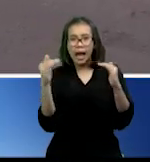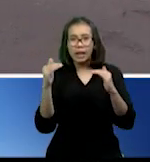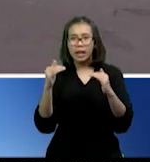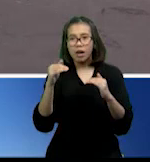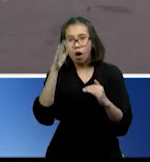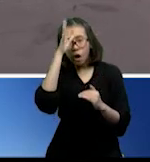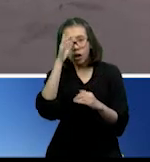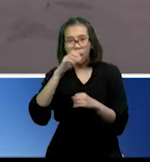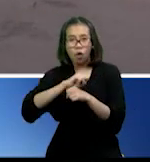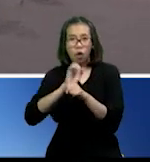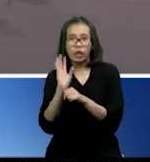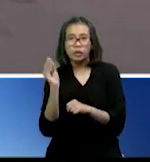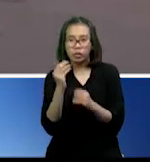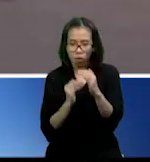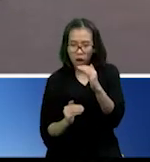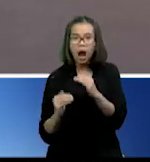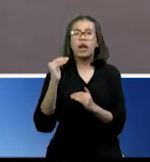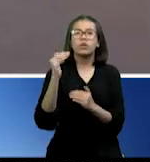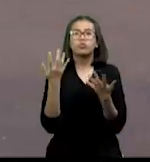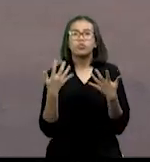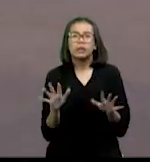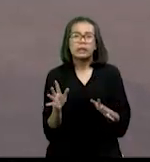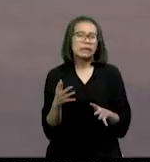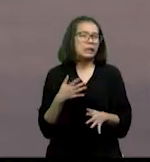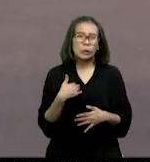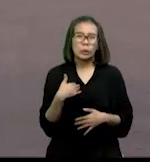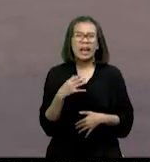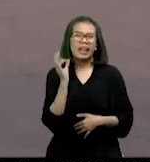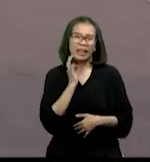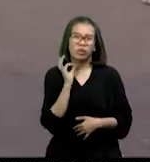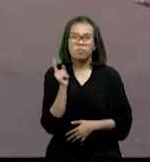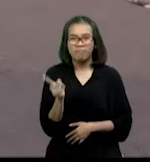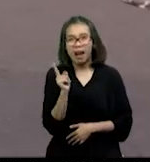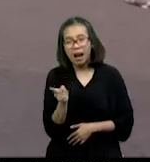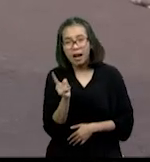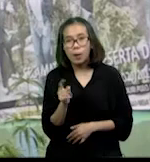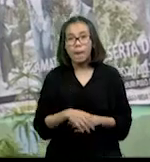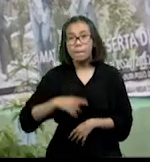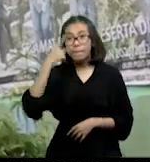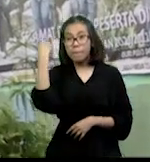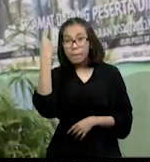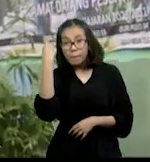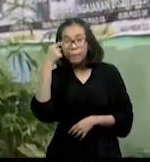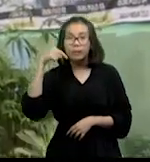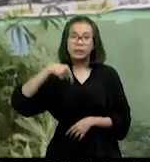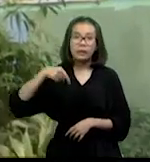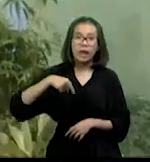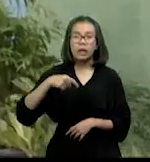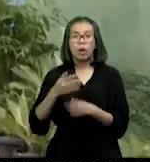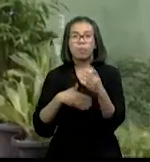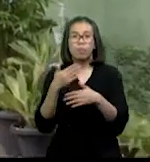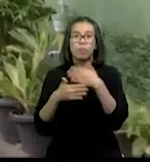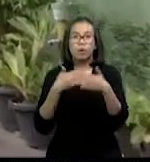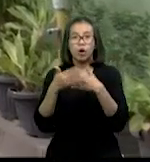sembilan persen sehingga dinilai ini cukup membahayakan sejauh ini pihak Pemprov DKI Jakarta yang memutuskan belum akan menghentikan